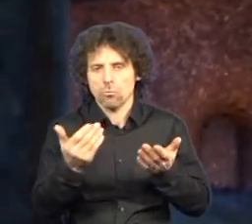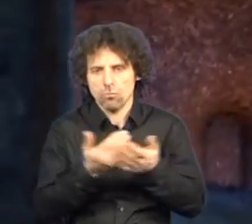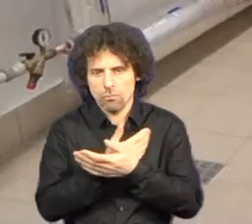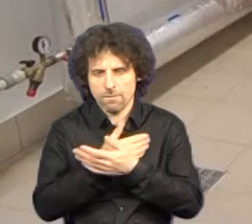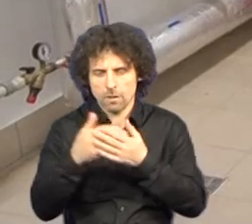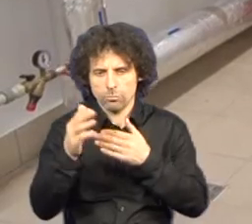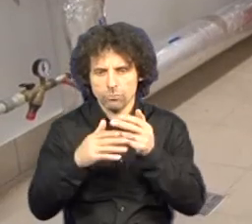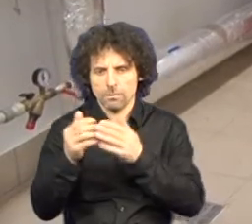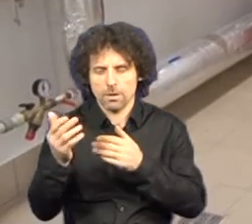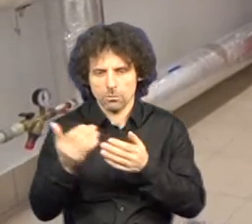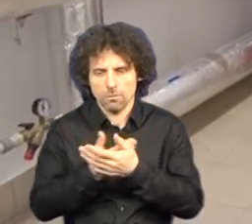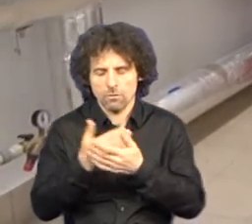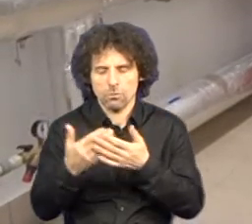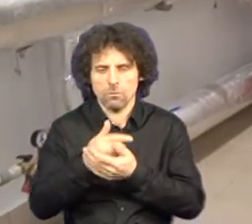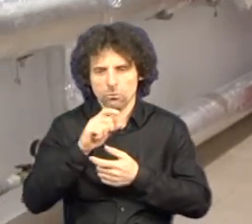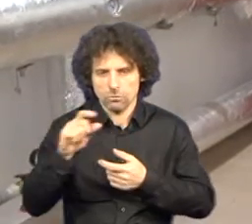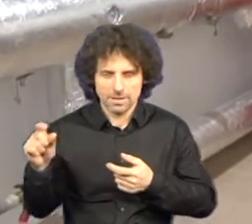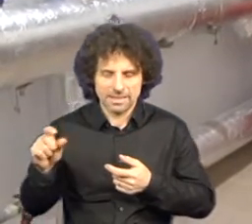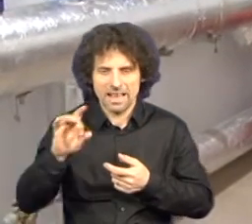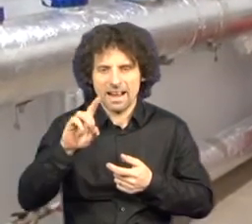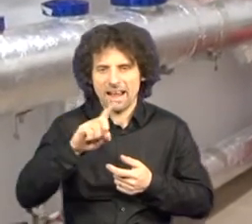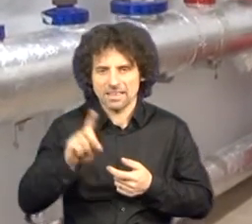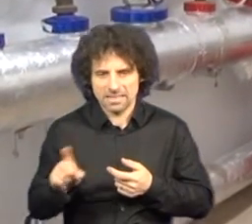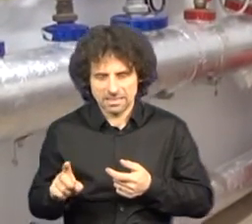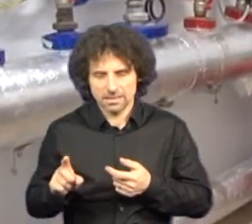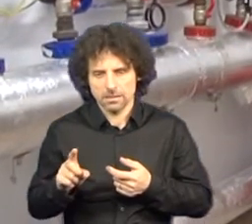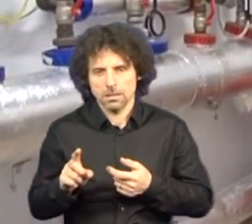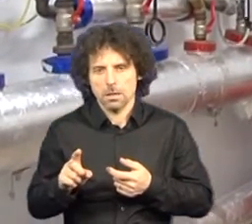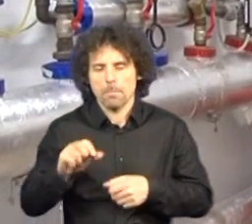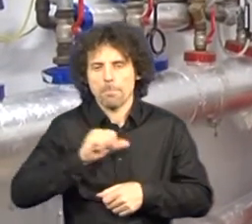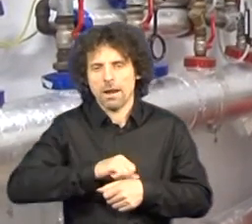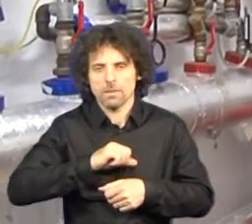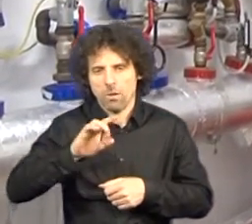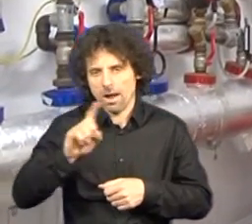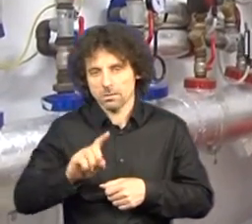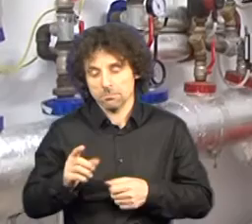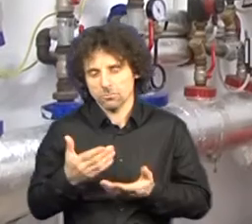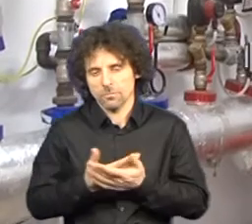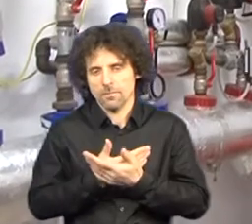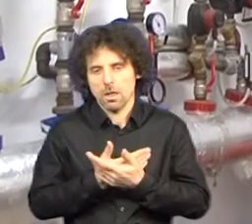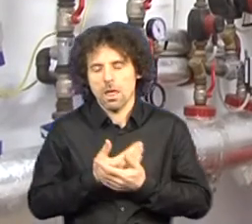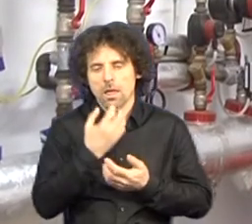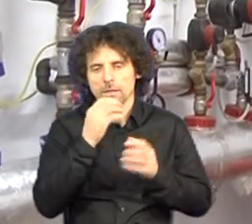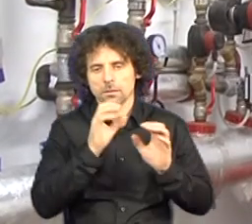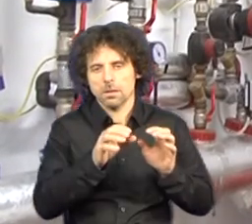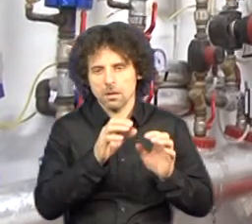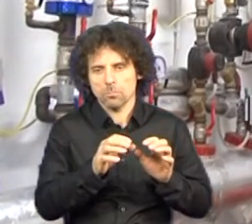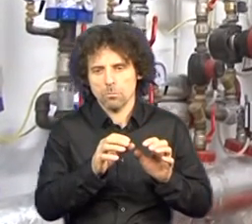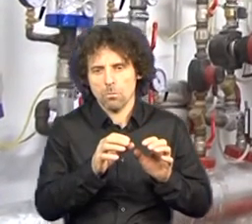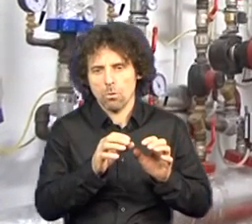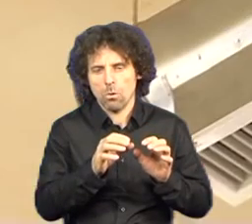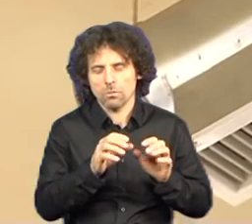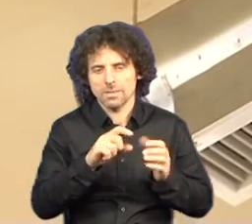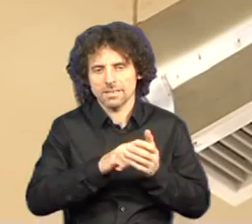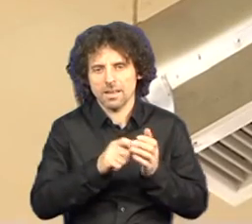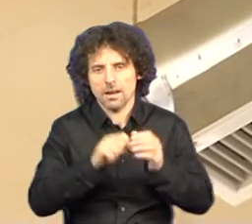całkiem od nowa, teraz mamy nowoczesną kotłownię gazową, czyli na paliwa gazowe na gaz. W termomodernizacji poddana została także